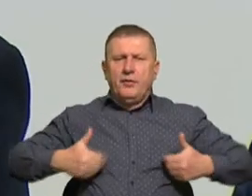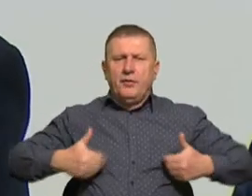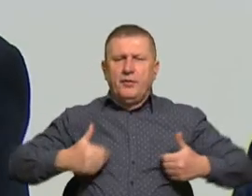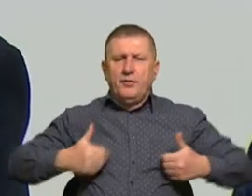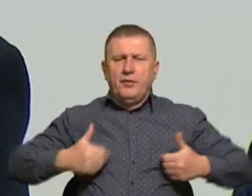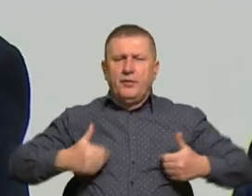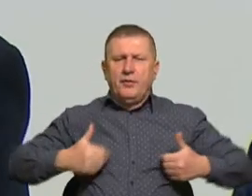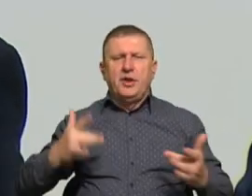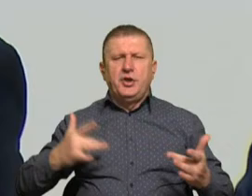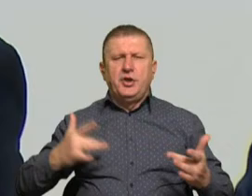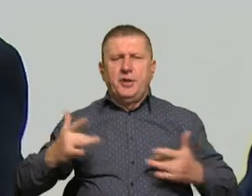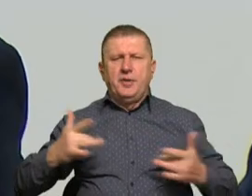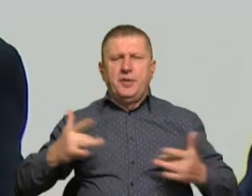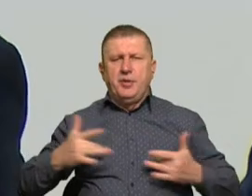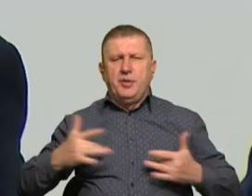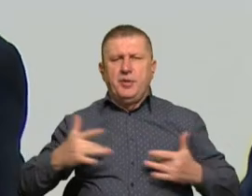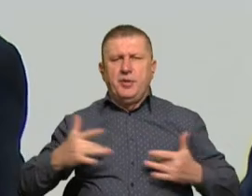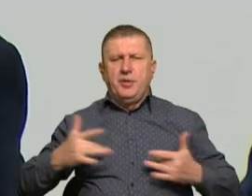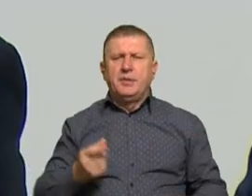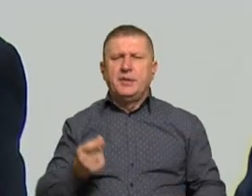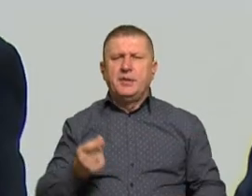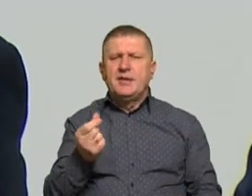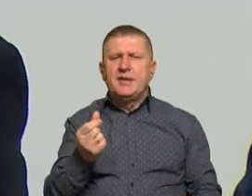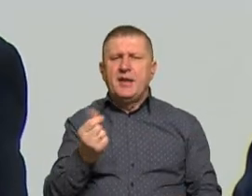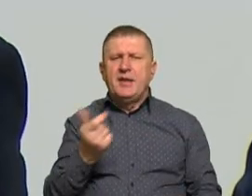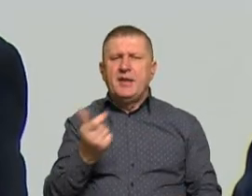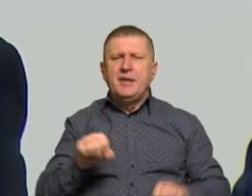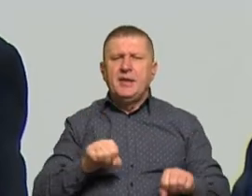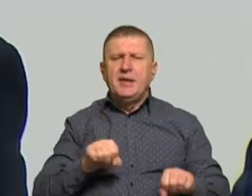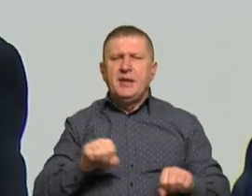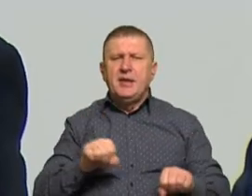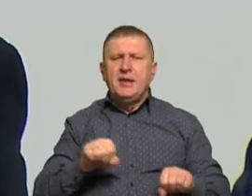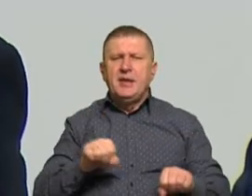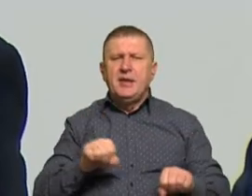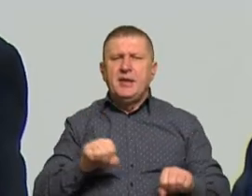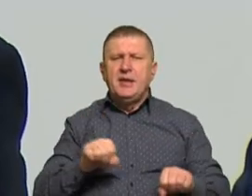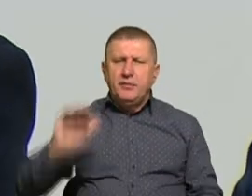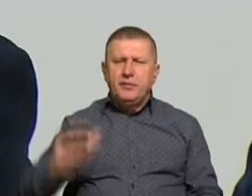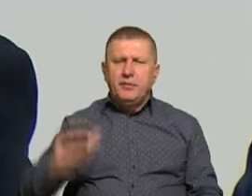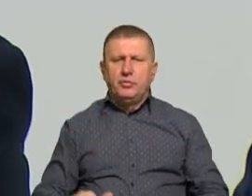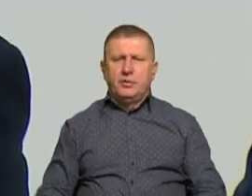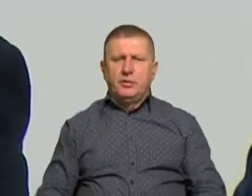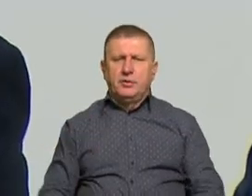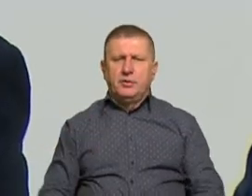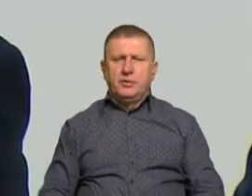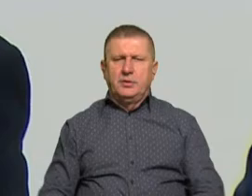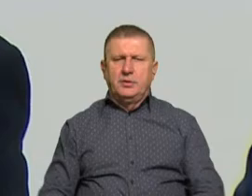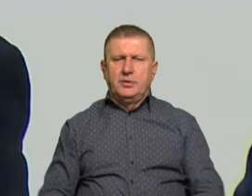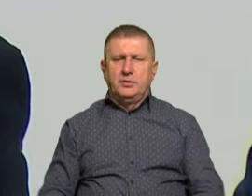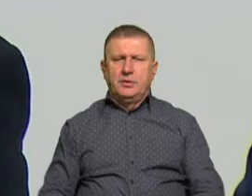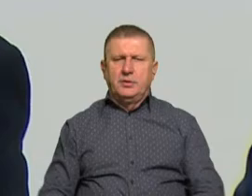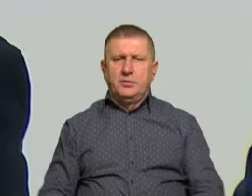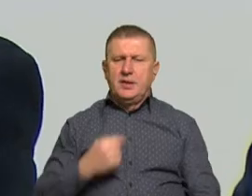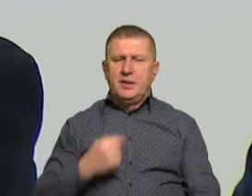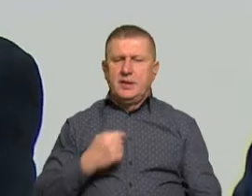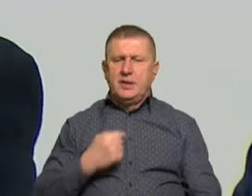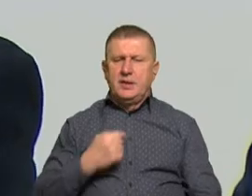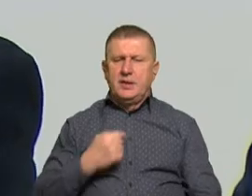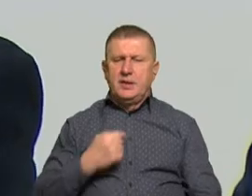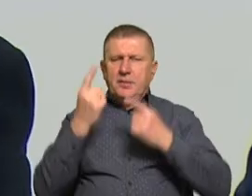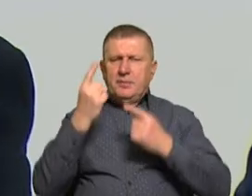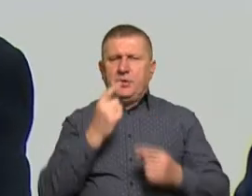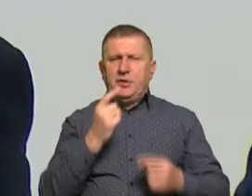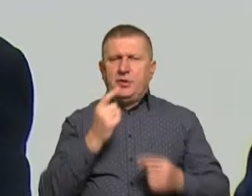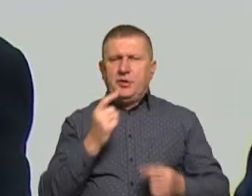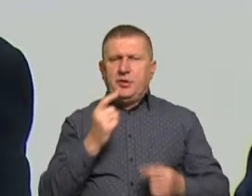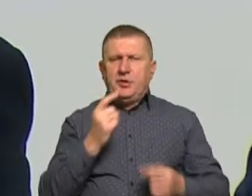cierpią najbardziej, dlatego że ceny nieruchomości również idą na dół. Ja myślę, że tutaj pani